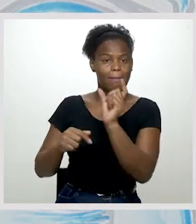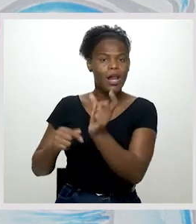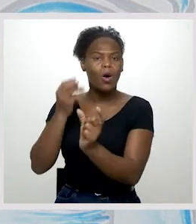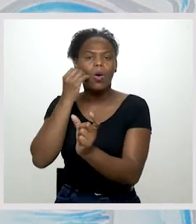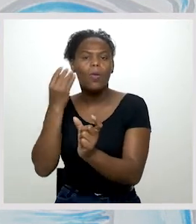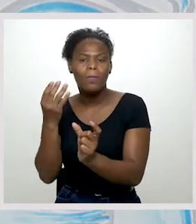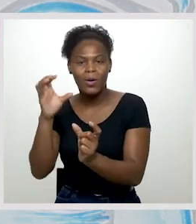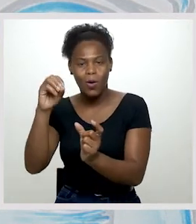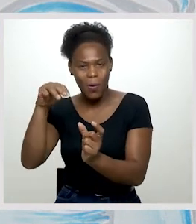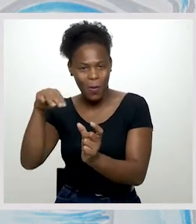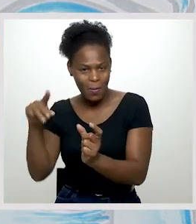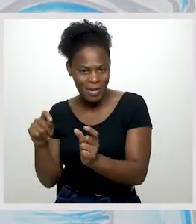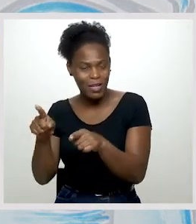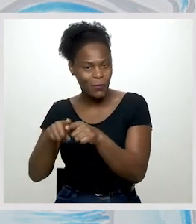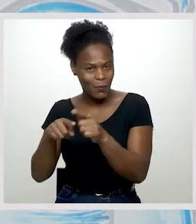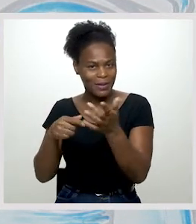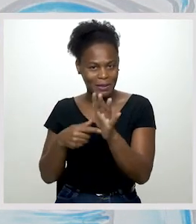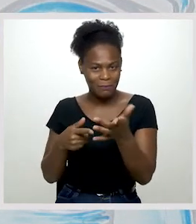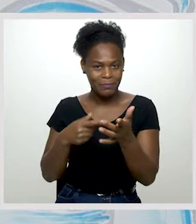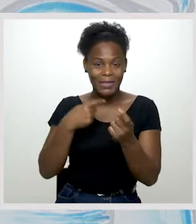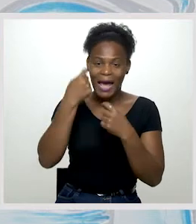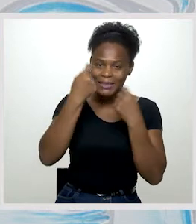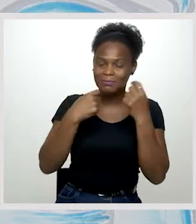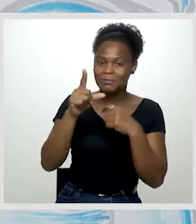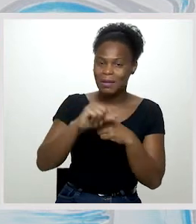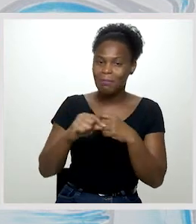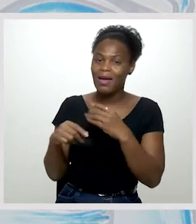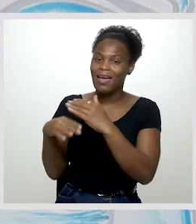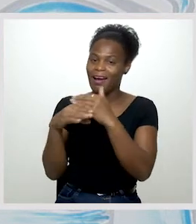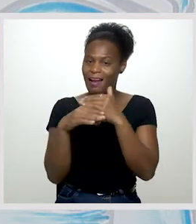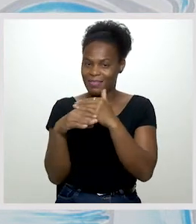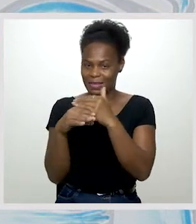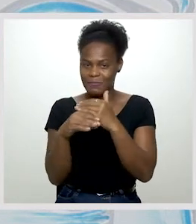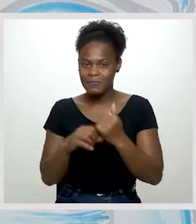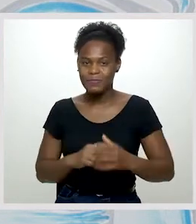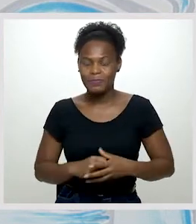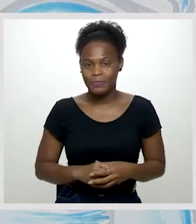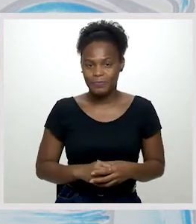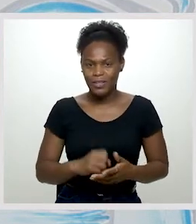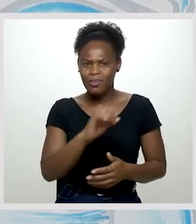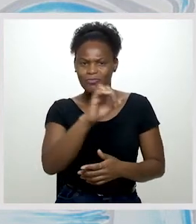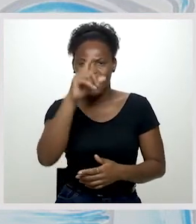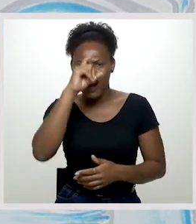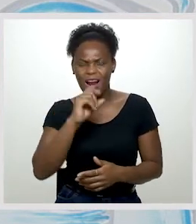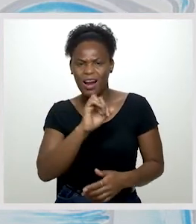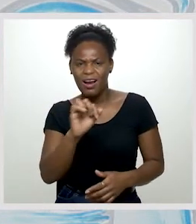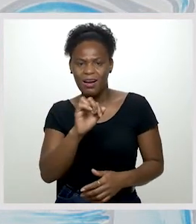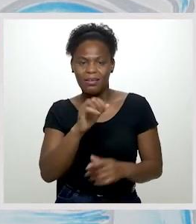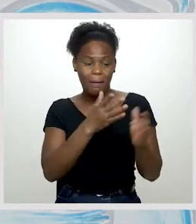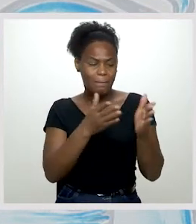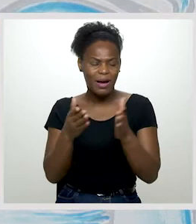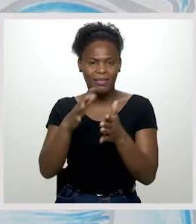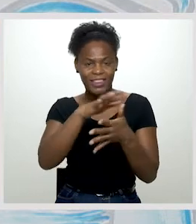comme. Comme exprime aussi une égalité. Vous vous souvenez de la partie du